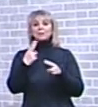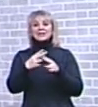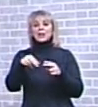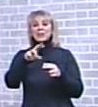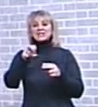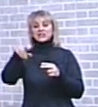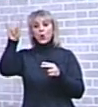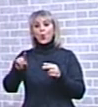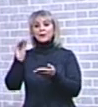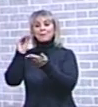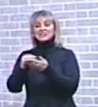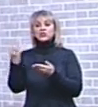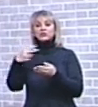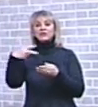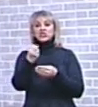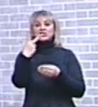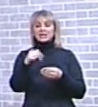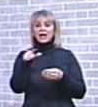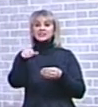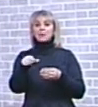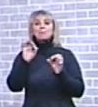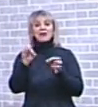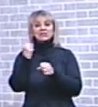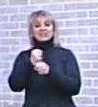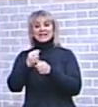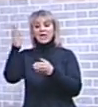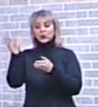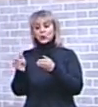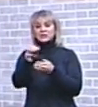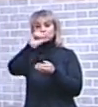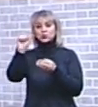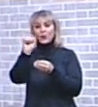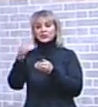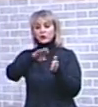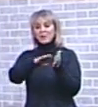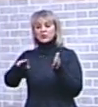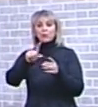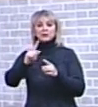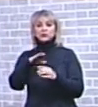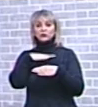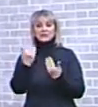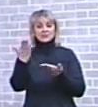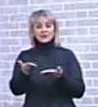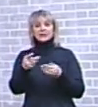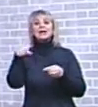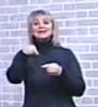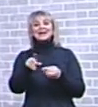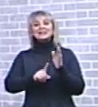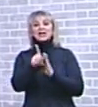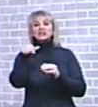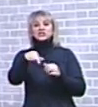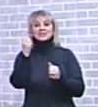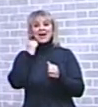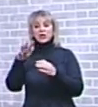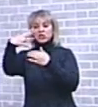Металлопластиковые окна поставили здесь еще в 2013-м. Правда, делать откосы, штукатурить хотя бы подоконники почему-то не стали. Тогда же сняли старые